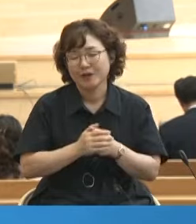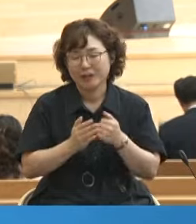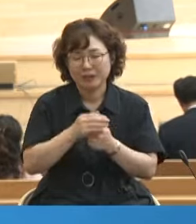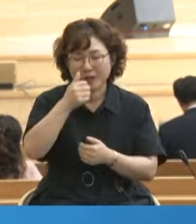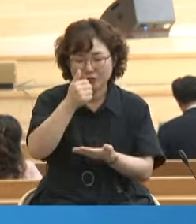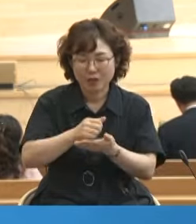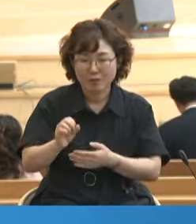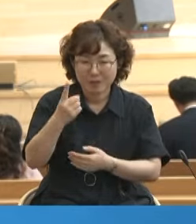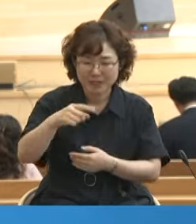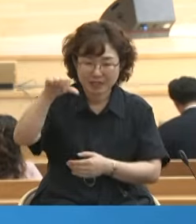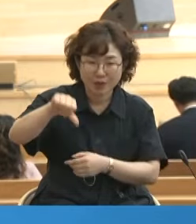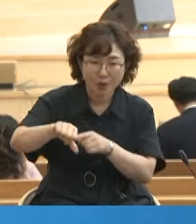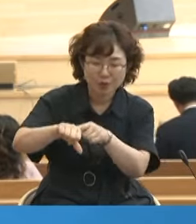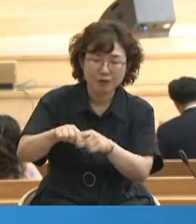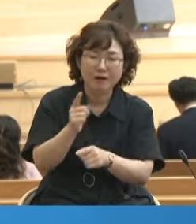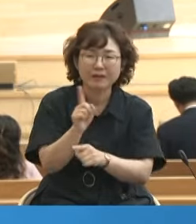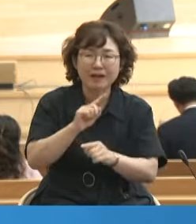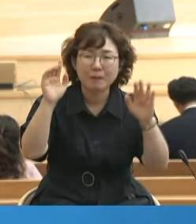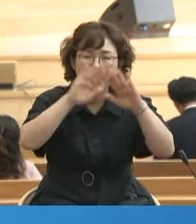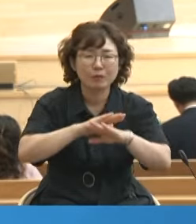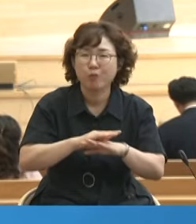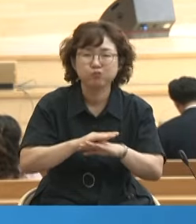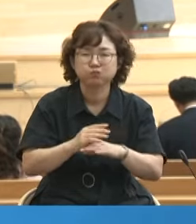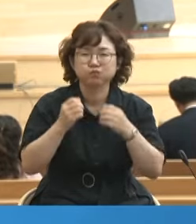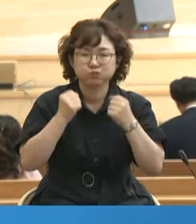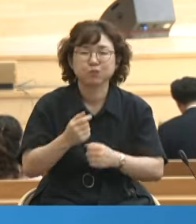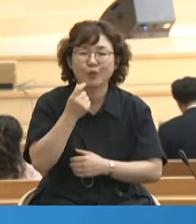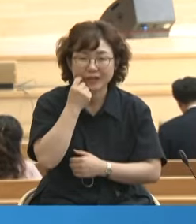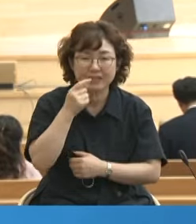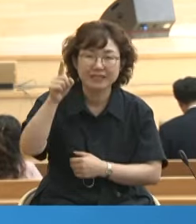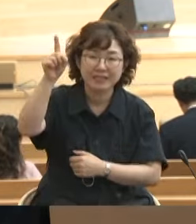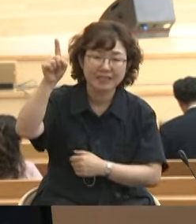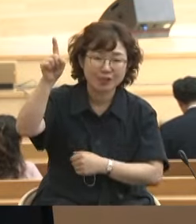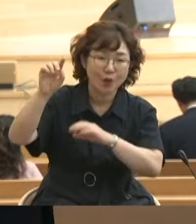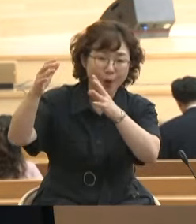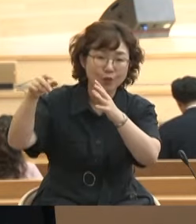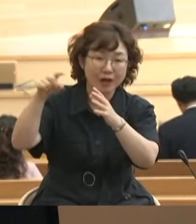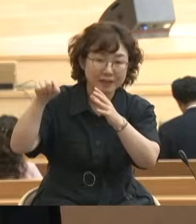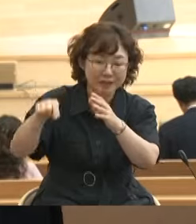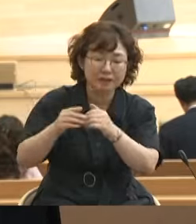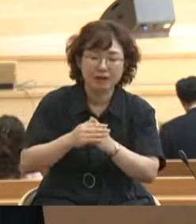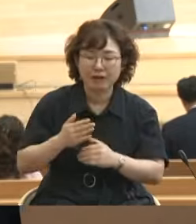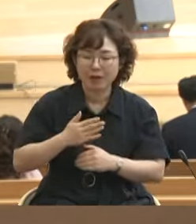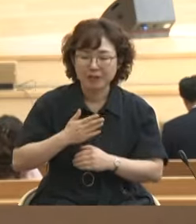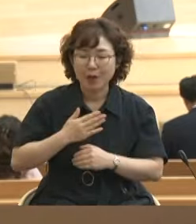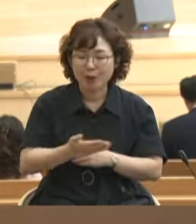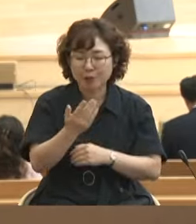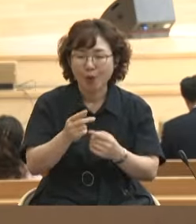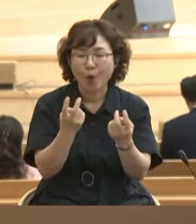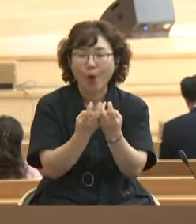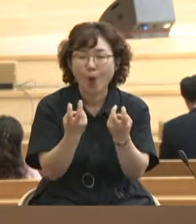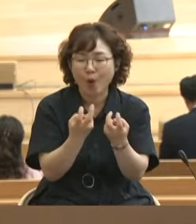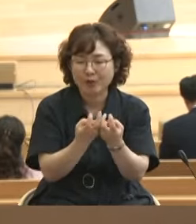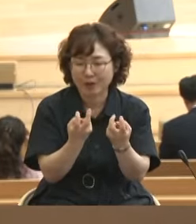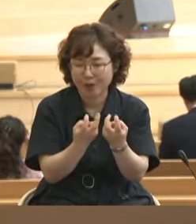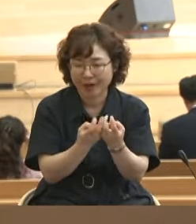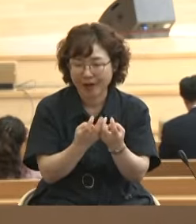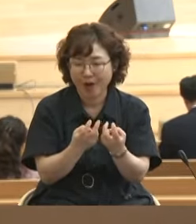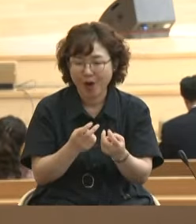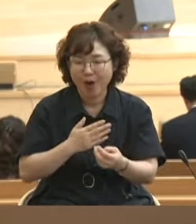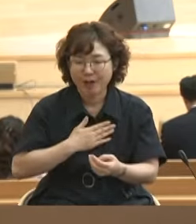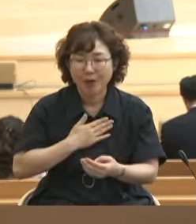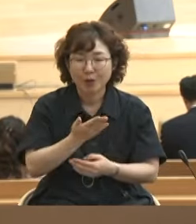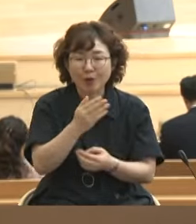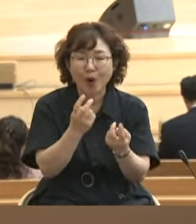저주, 어떤 어둠도 존재하지 않는 그곳에서 우리가 어떻게 될까요? 자, 어떻게 되는가? 우리가 어떻게